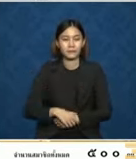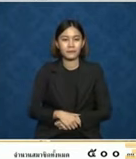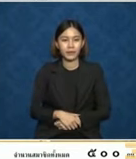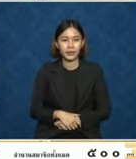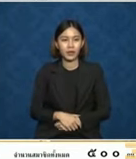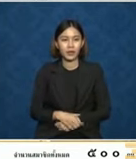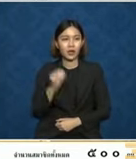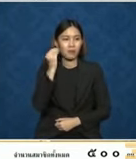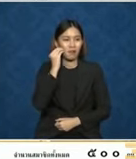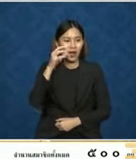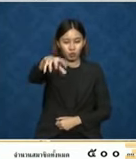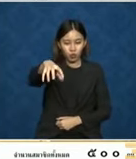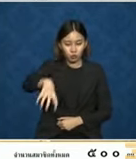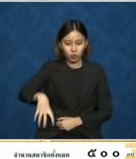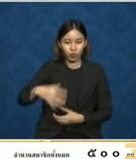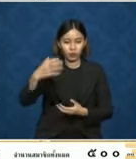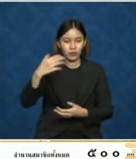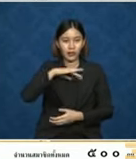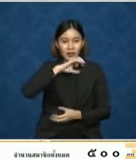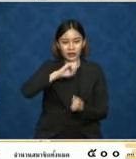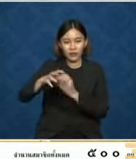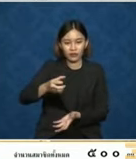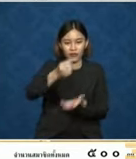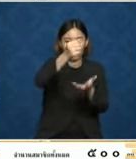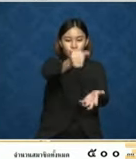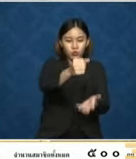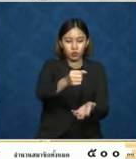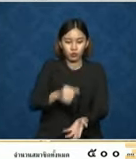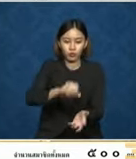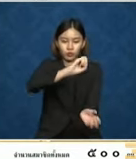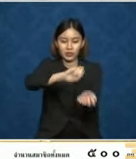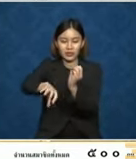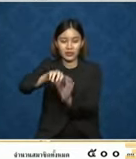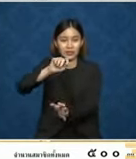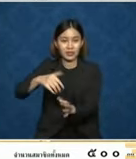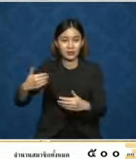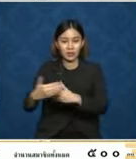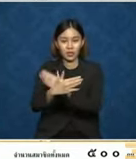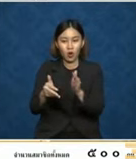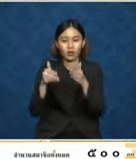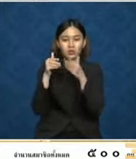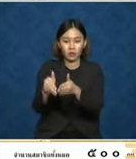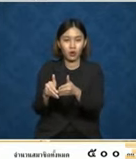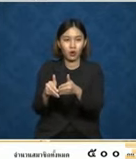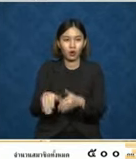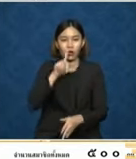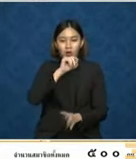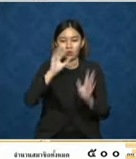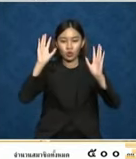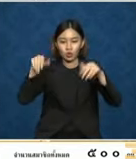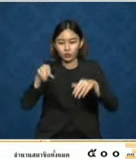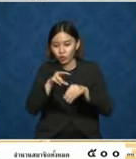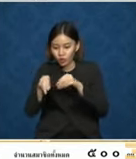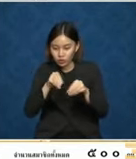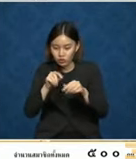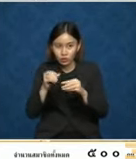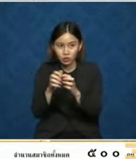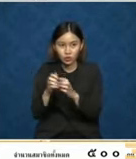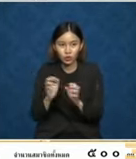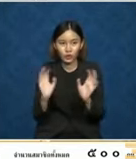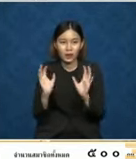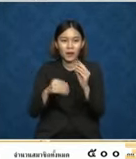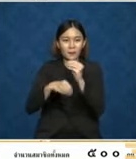ทุกบ้านจะเอาขยะออกมาทิ้งที่ห้องทิ้งขยะของชุมชนที่สร้างขึ้นเฉพาะมิดชิดนกกาก็เข้ามาคุยขยะไม่ได้ขอ